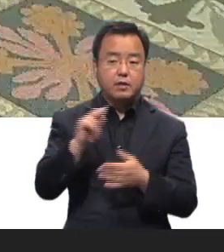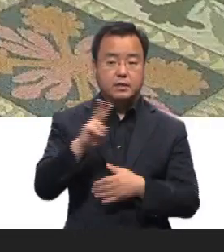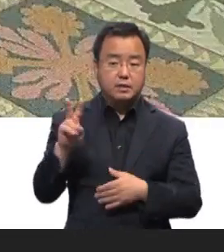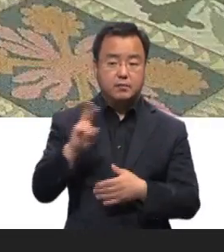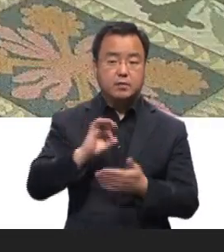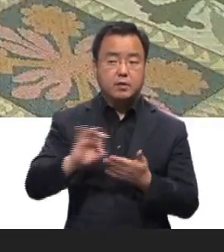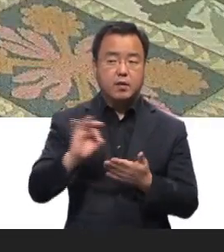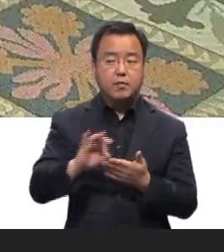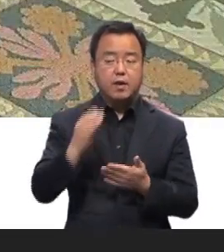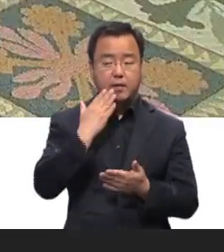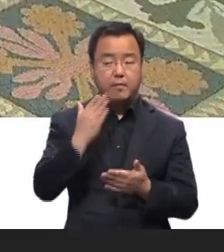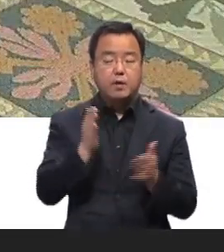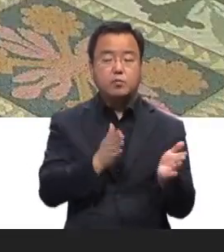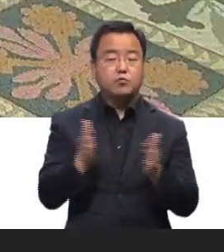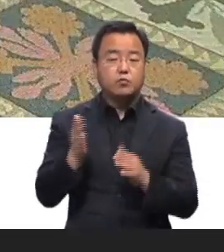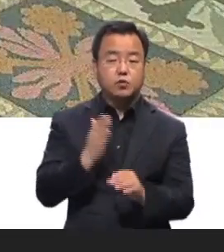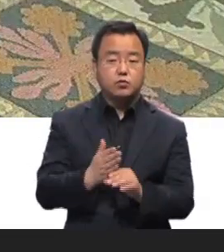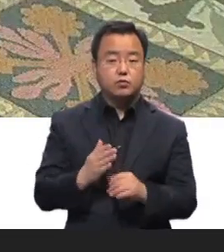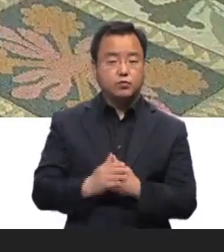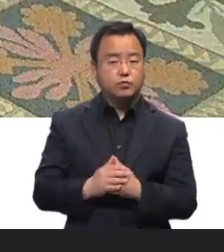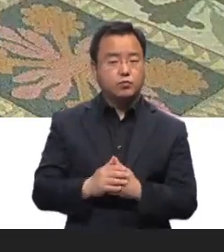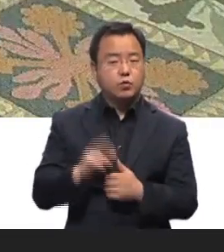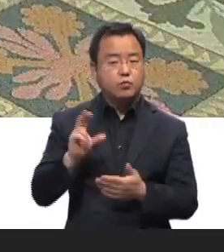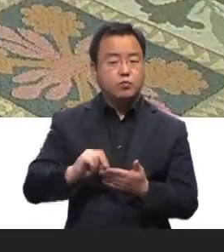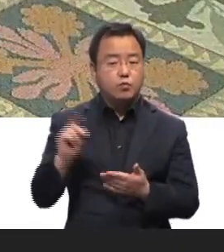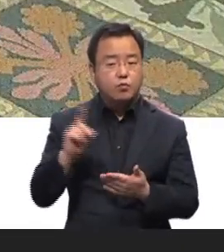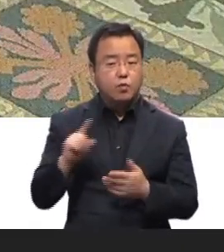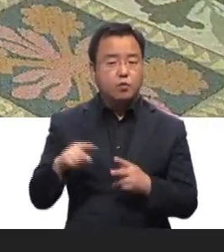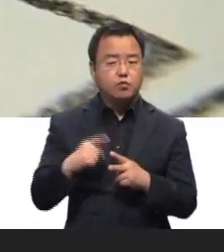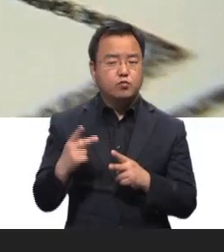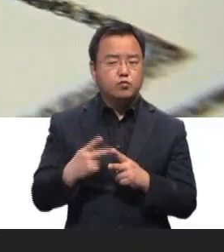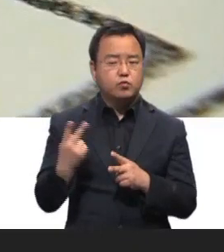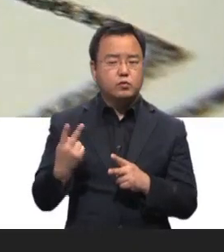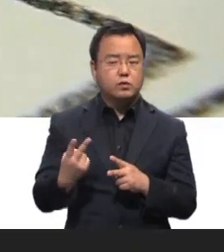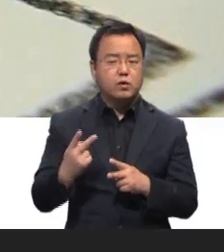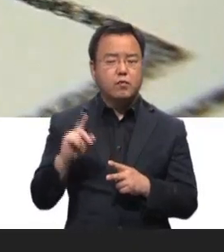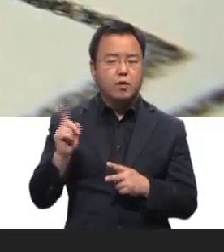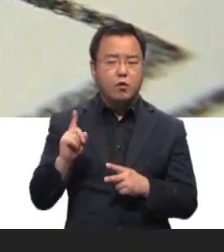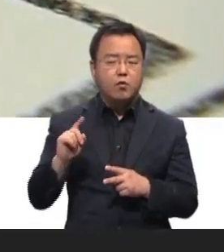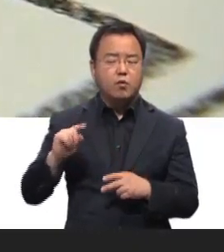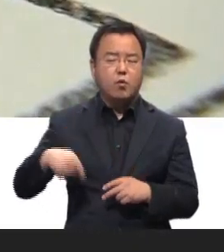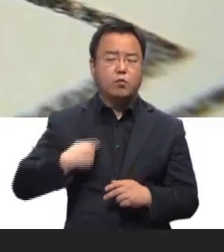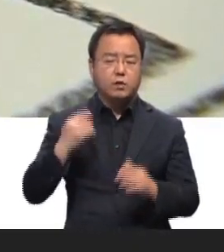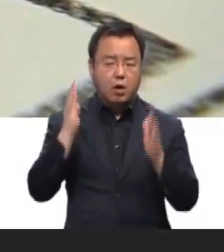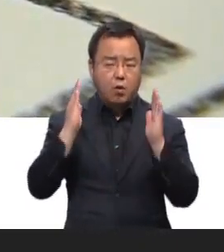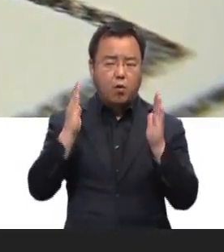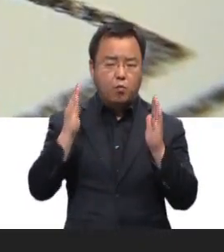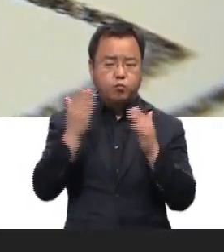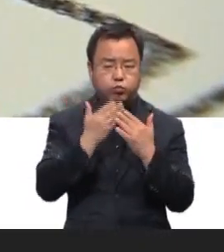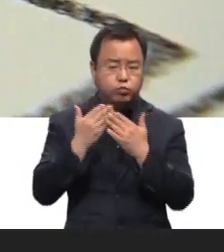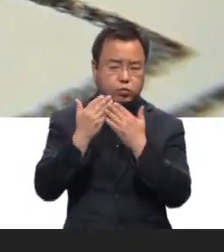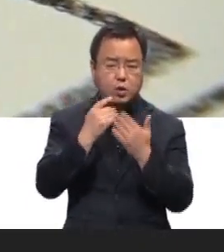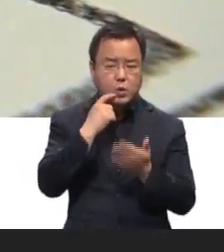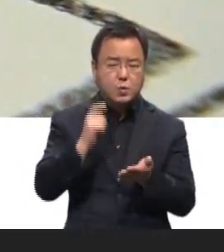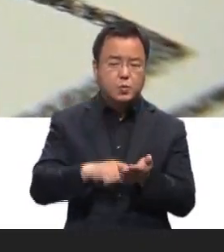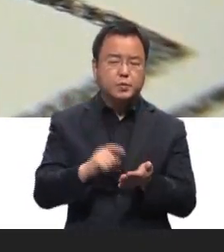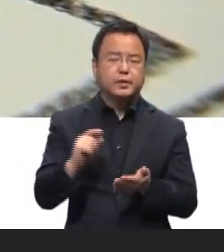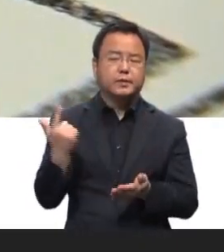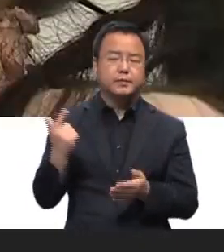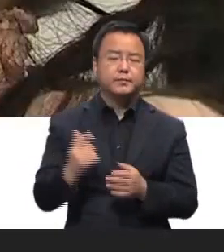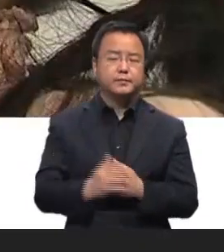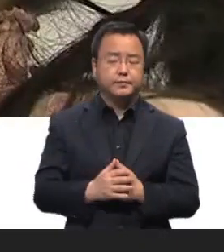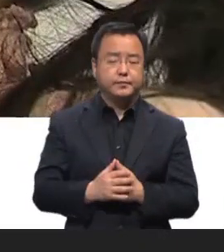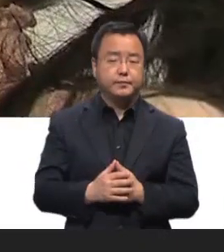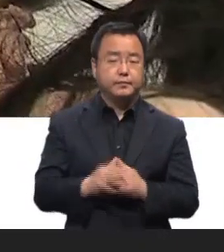하고 있는 상황입니다 다만 문제는 이 초단기 저학년 드가 김태영 경우에는 여자 아무래도 혼자서 소비 집중하기가 조 어렵다는 것을 해서